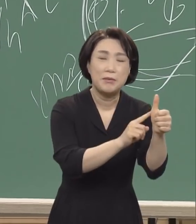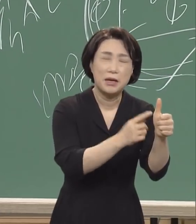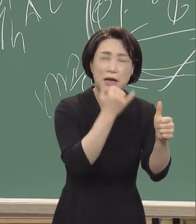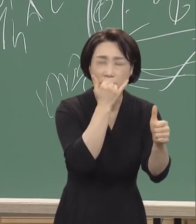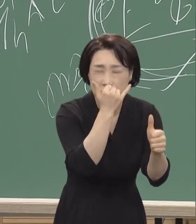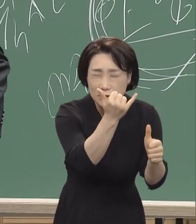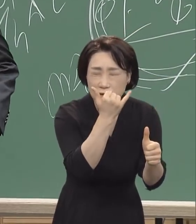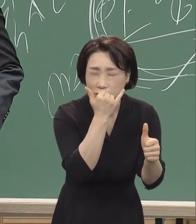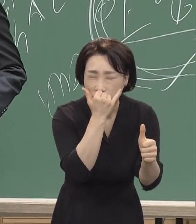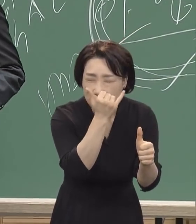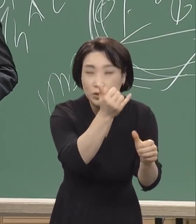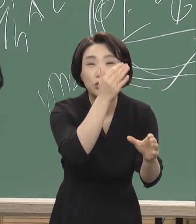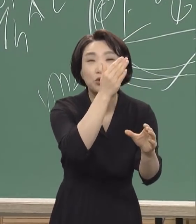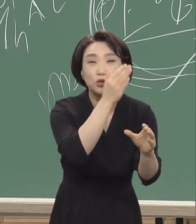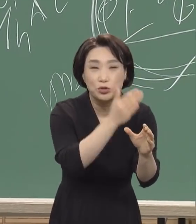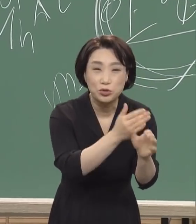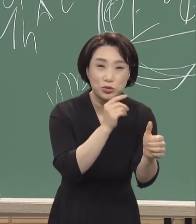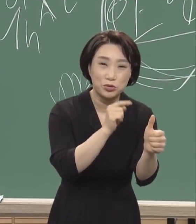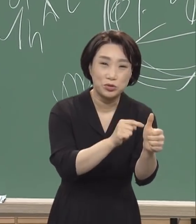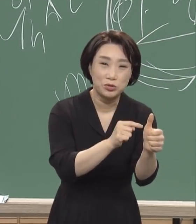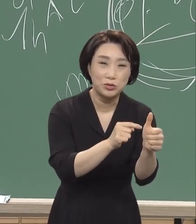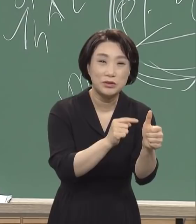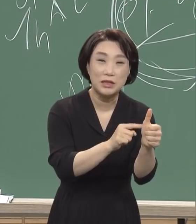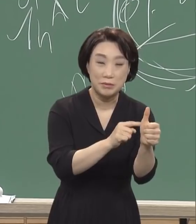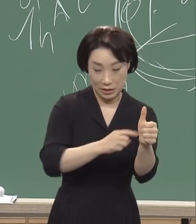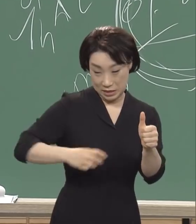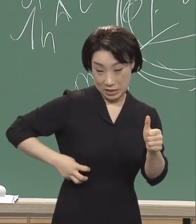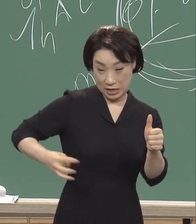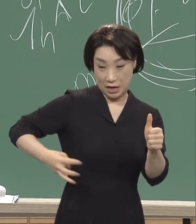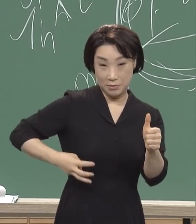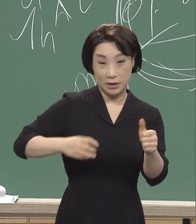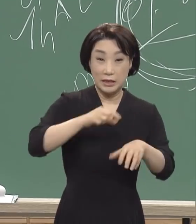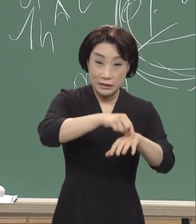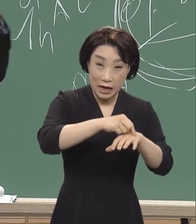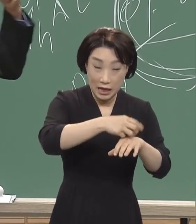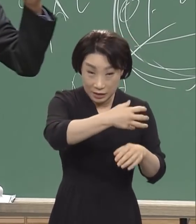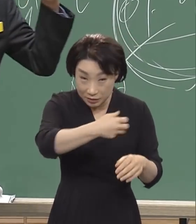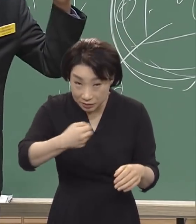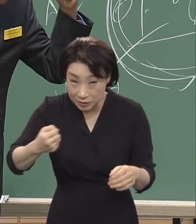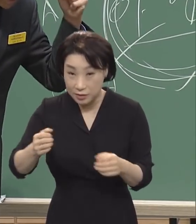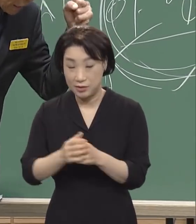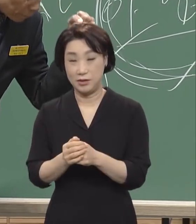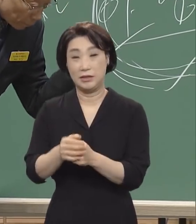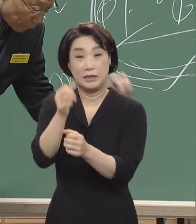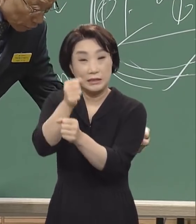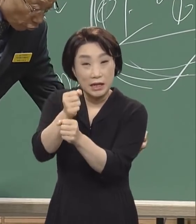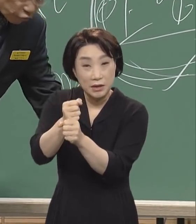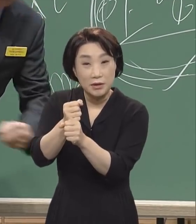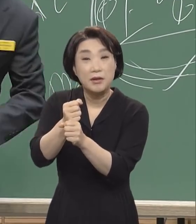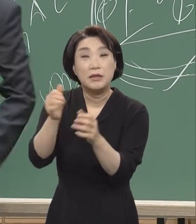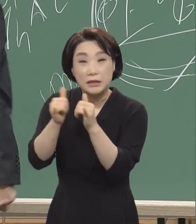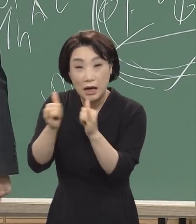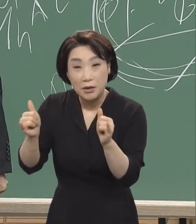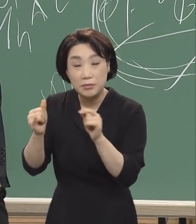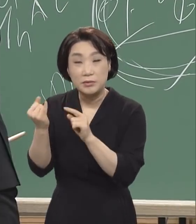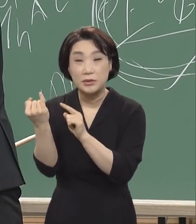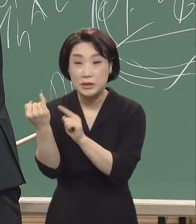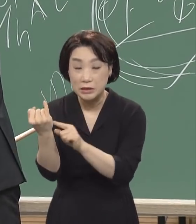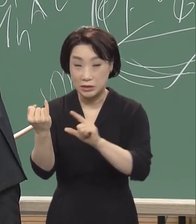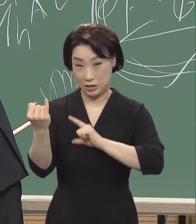깊이 잠든 하이에 남자의 갈비와 살을 취하여 사람을 만들었으니